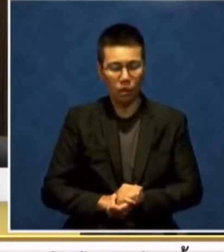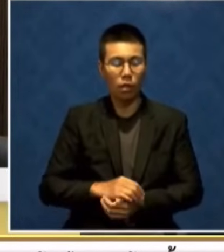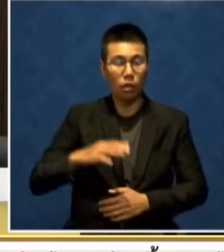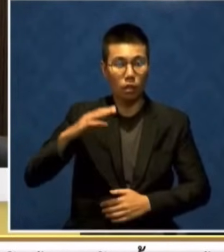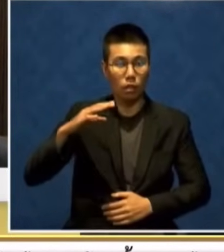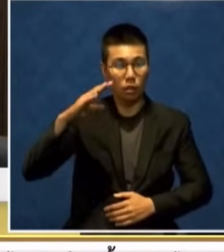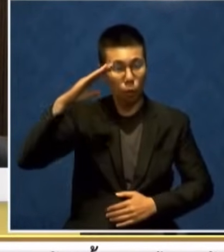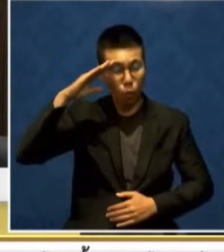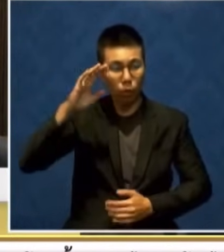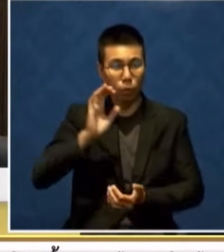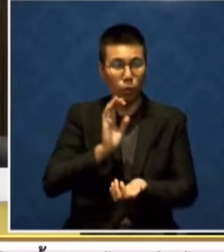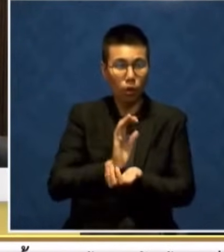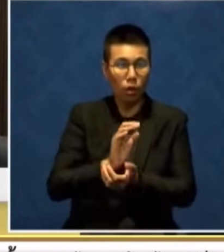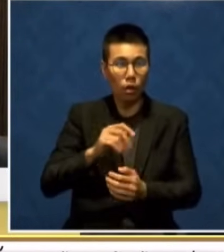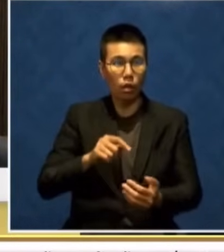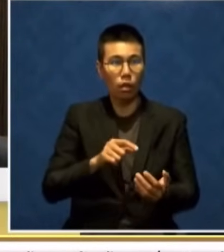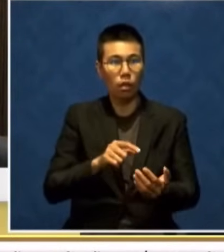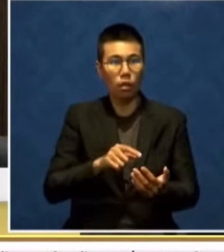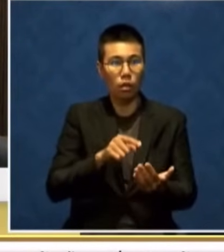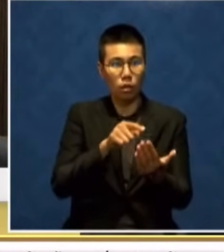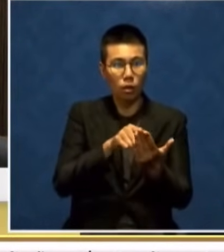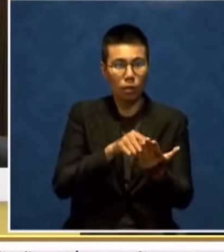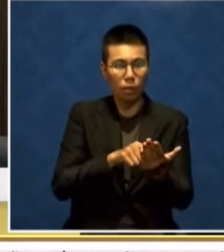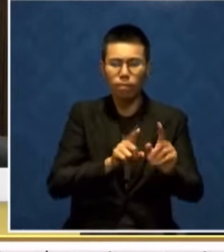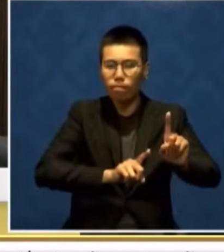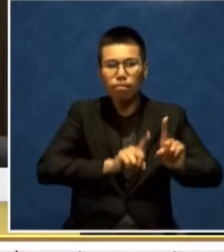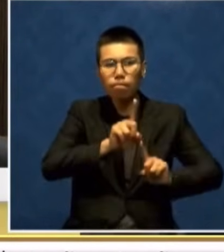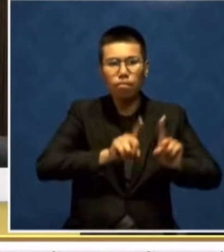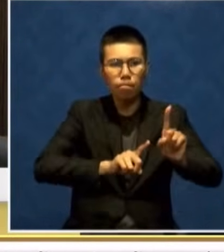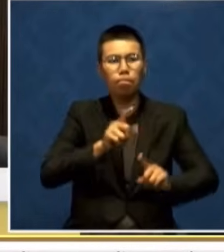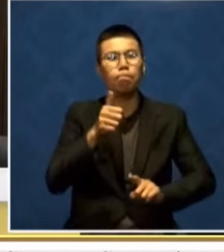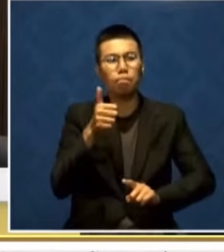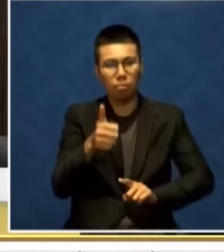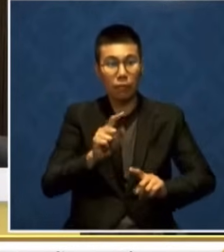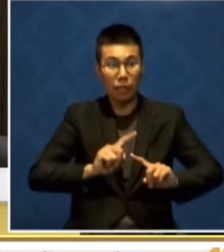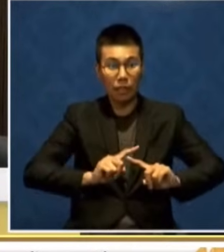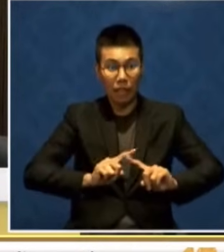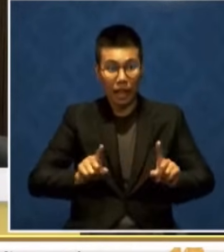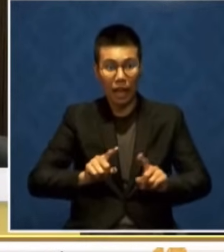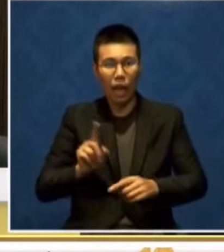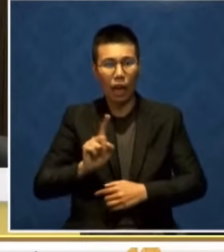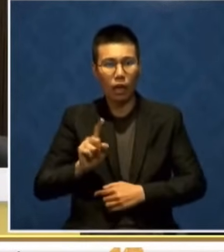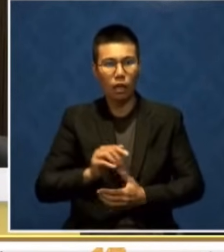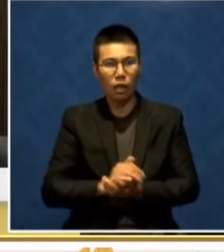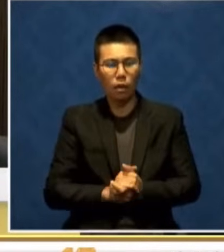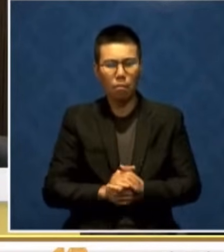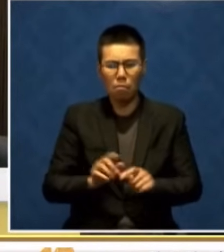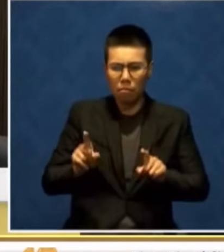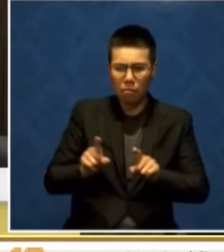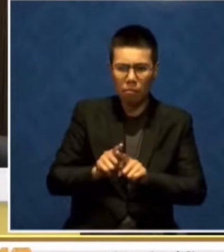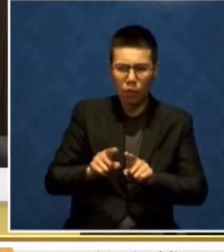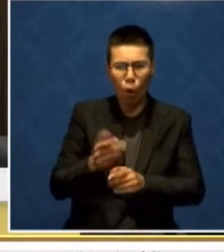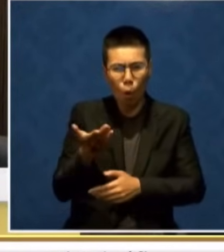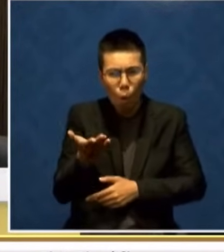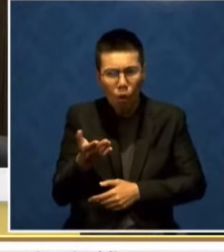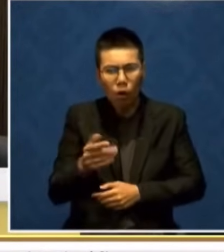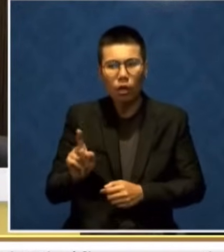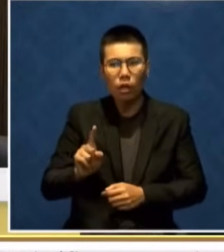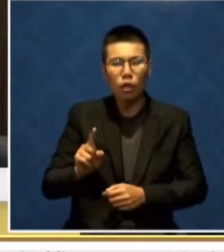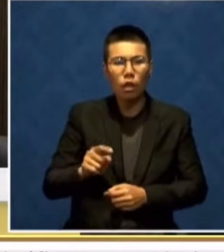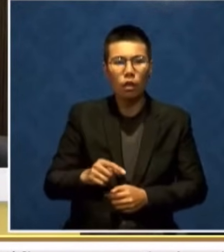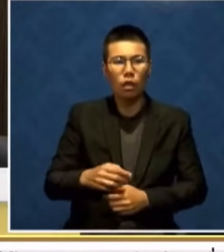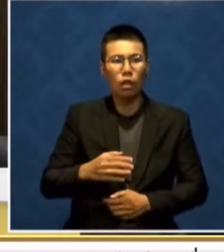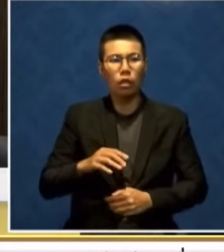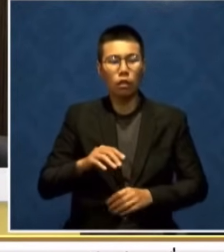ลงโหวตเป็นตัวชี้วัดก็ได้แต่อย่างน้อยเป็นการซาวด์เสียงสำหรับตำรวจ